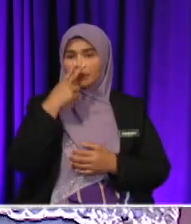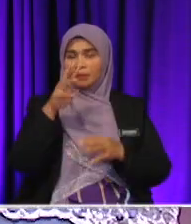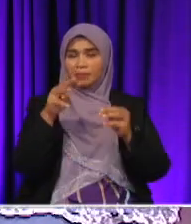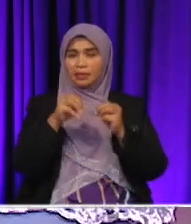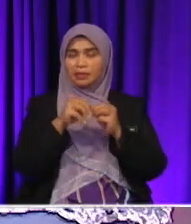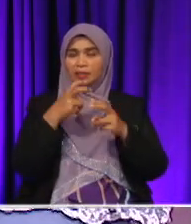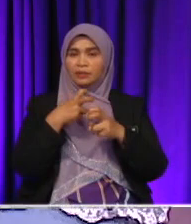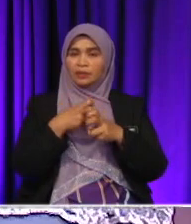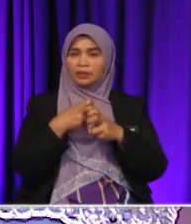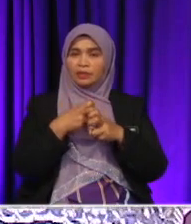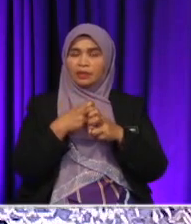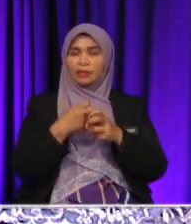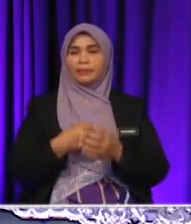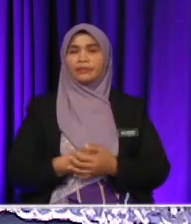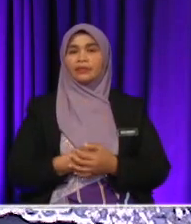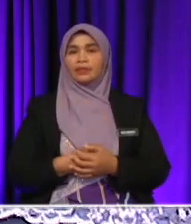sembunyi